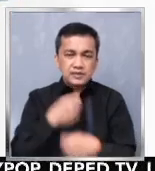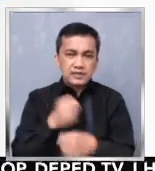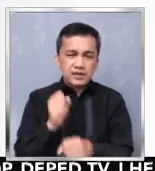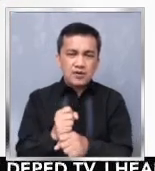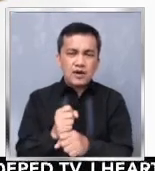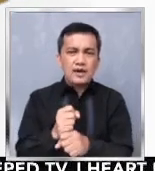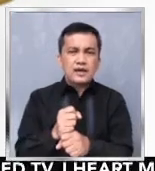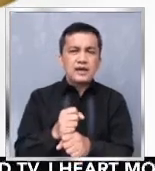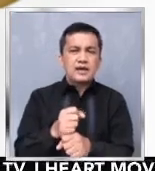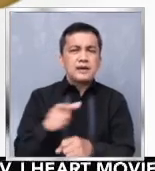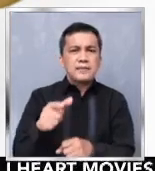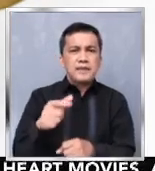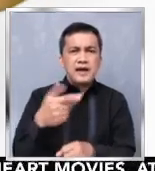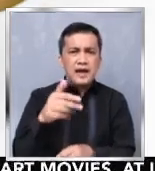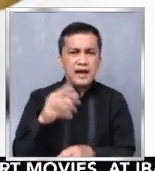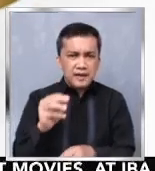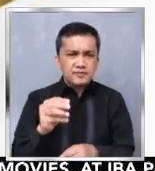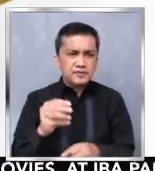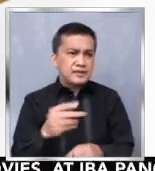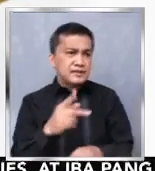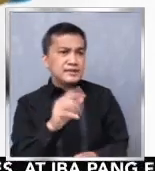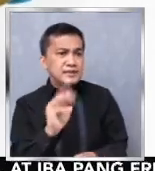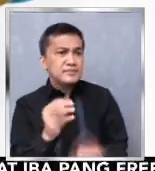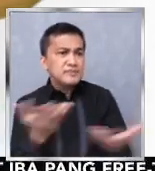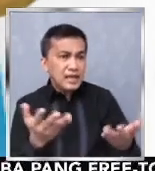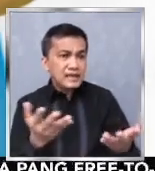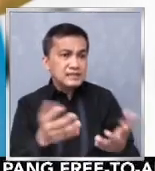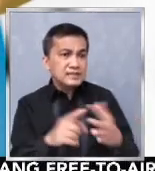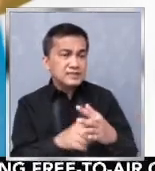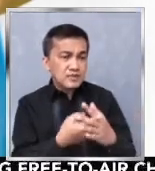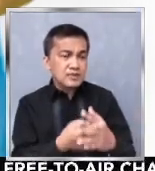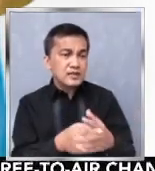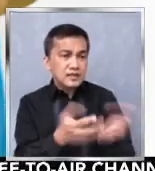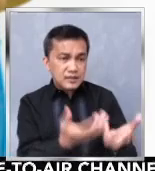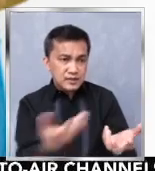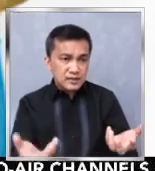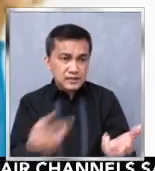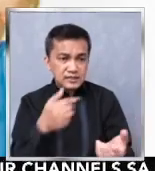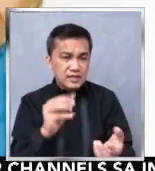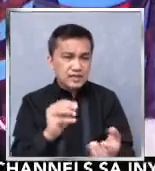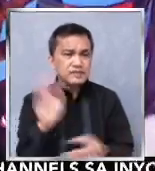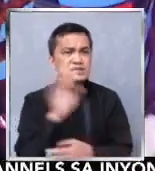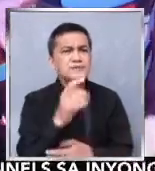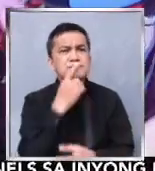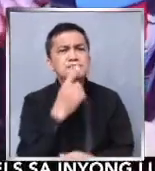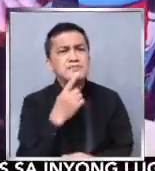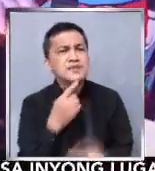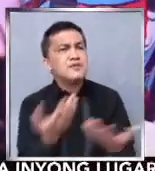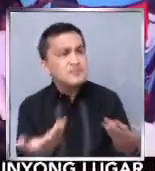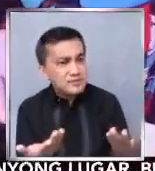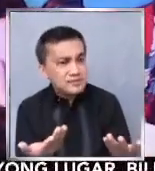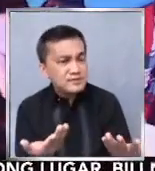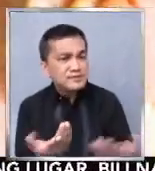ba nagsimula ang paghahanda ng hamon tuwing Pasko? Kuya Kim, ano na?